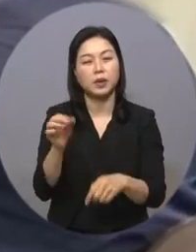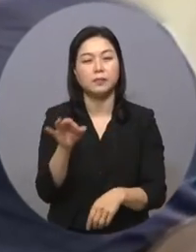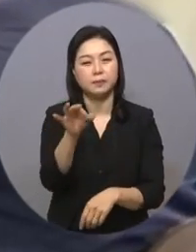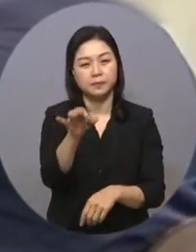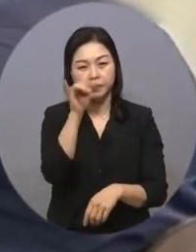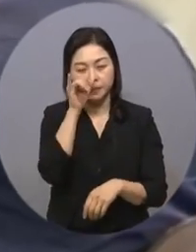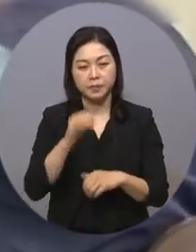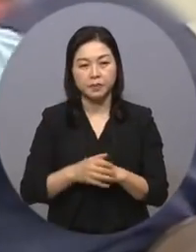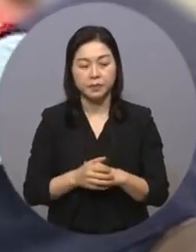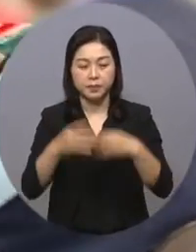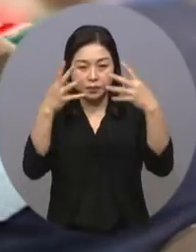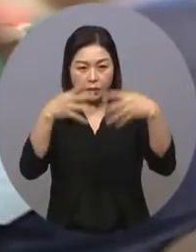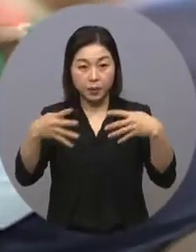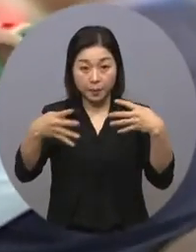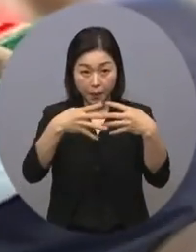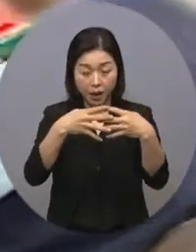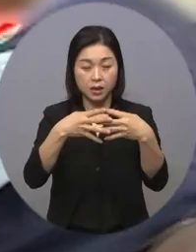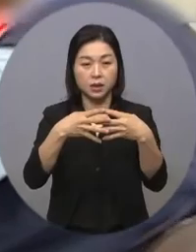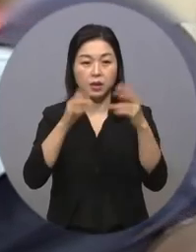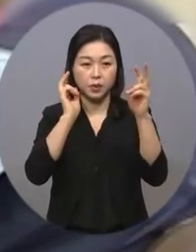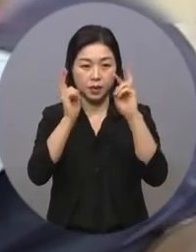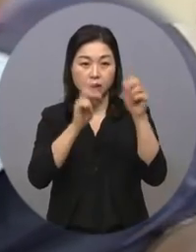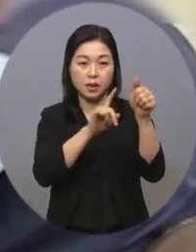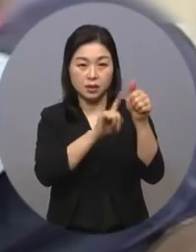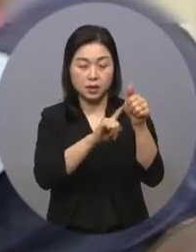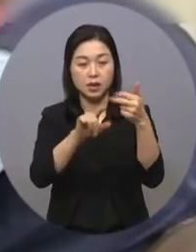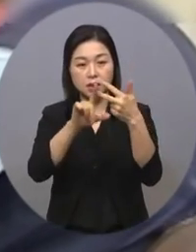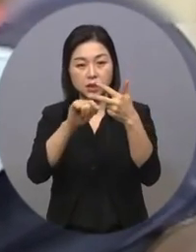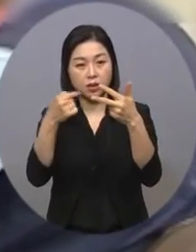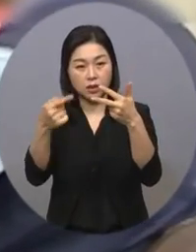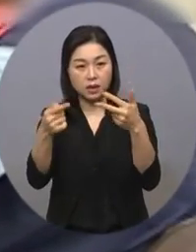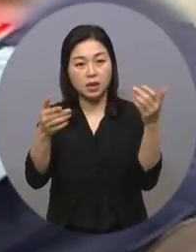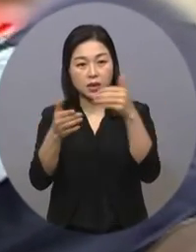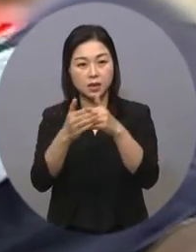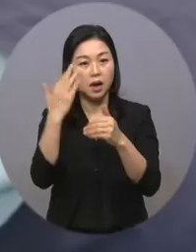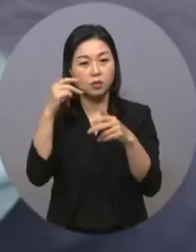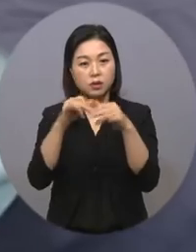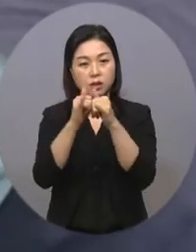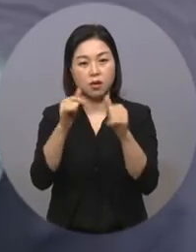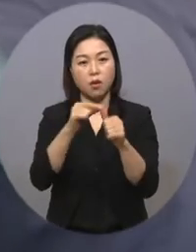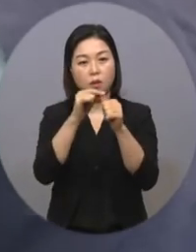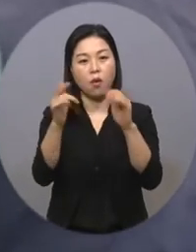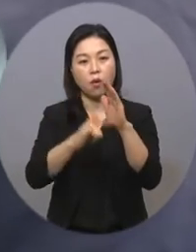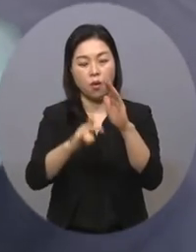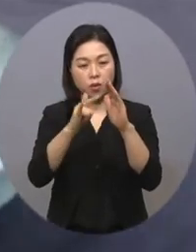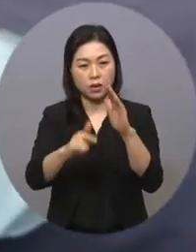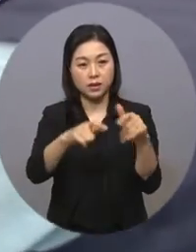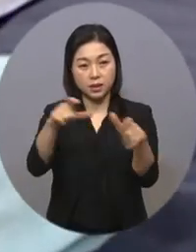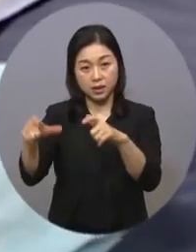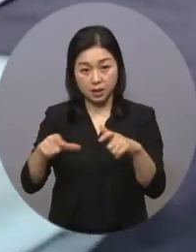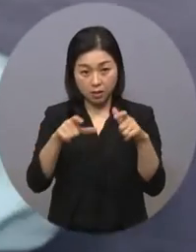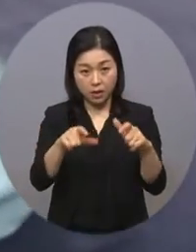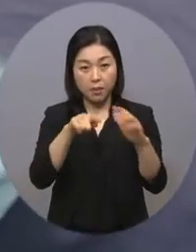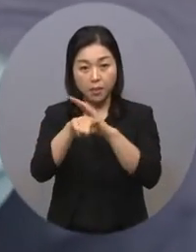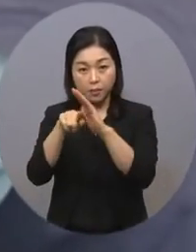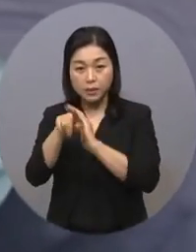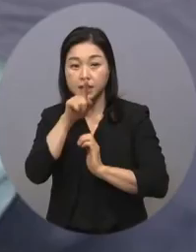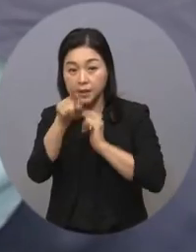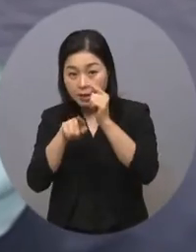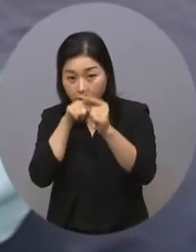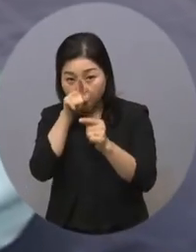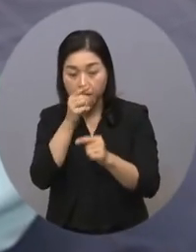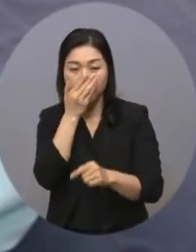요건을 만족하는 사업주는 내년 7월 1일까지 한국장애인고용공단 지역본부 지사 에서 방문 접수를 통해